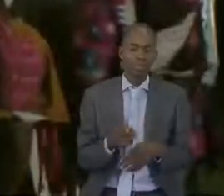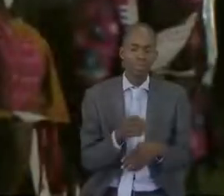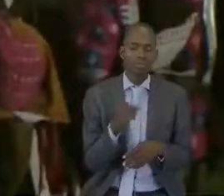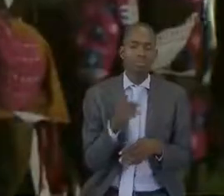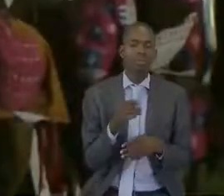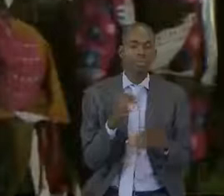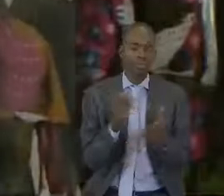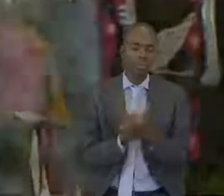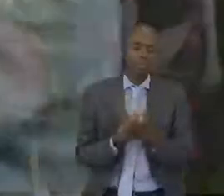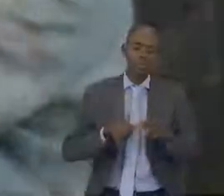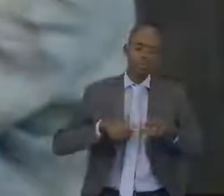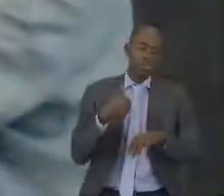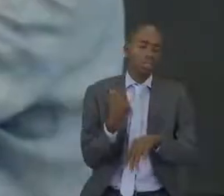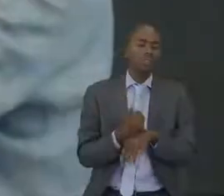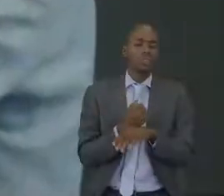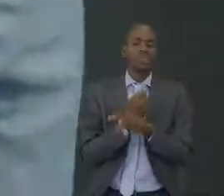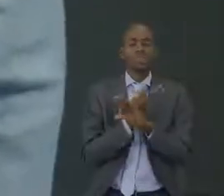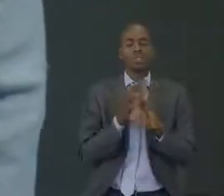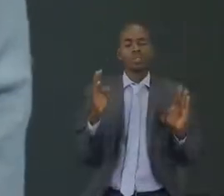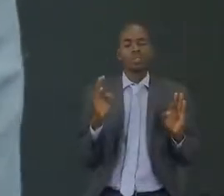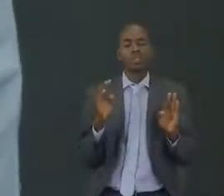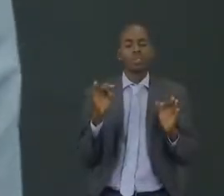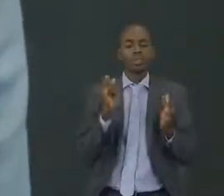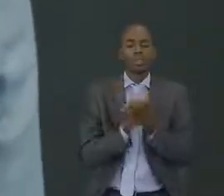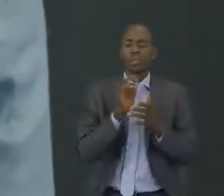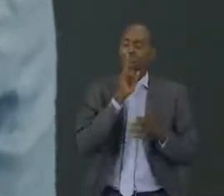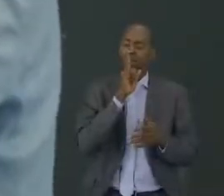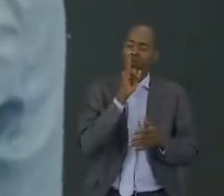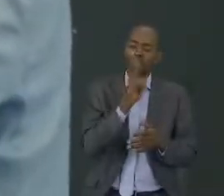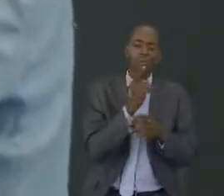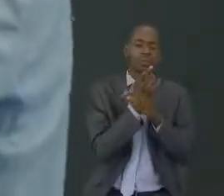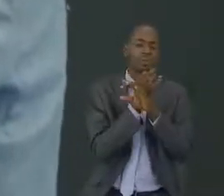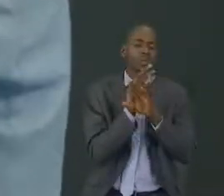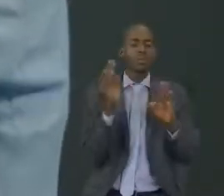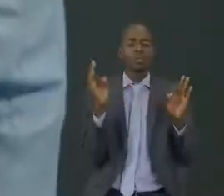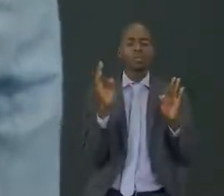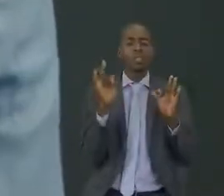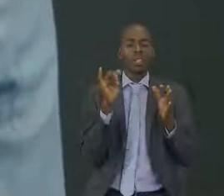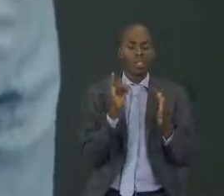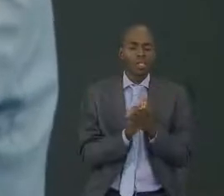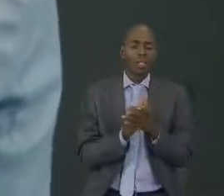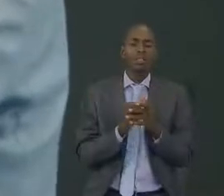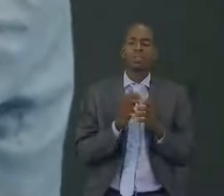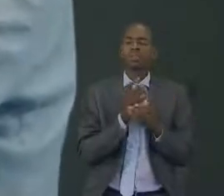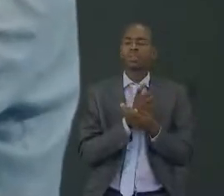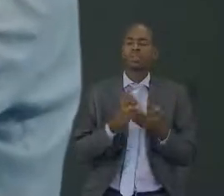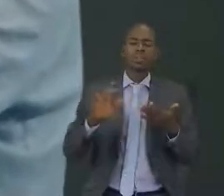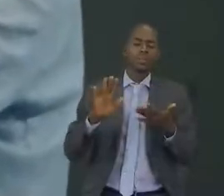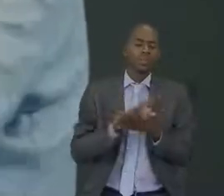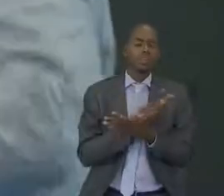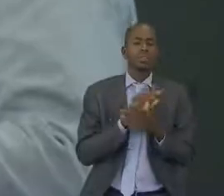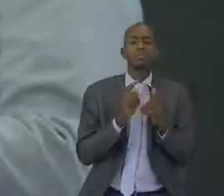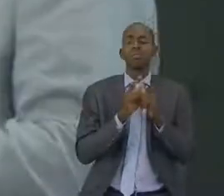Donne-leur cette libération réglée, cette libération certaine, cette libération